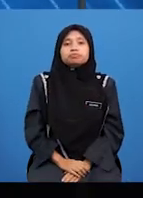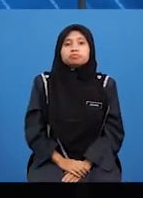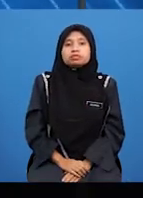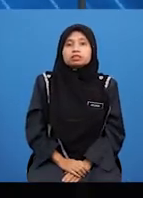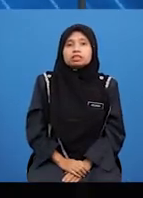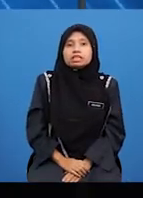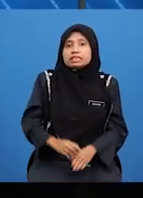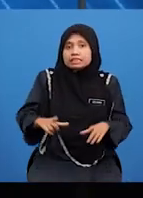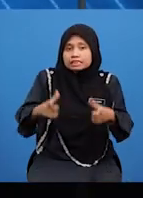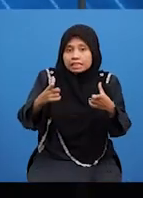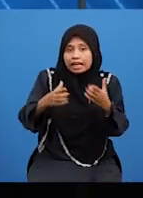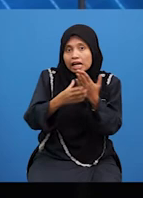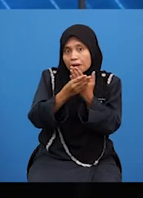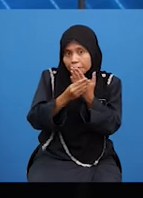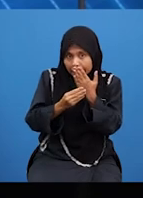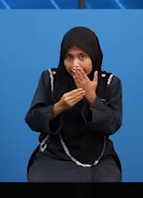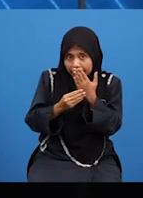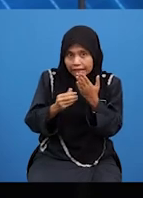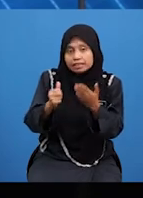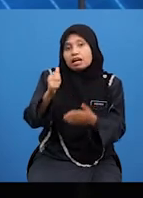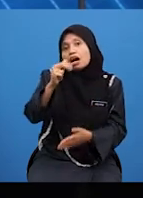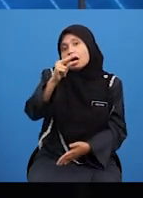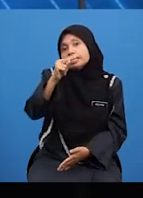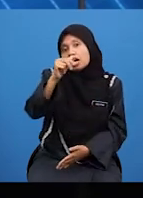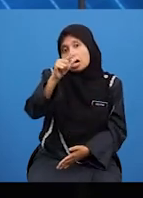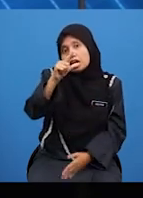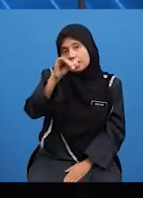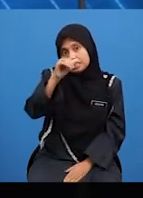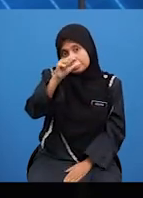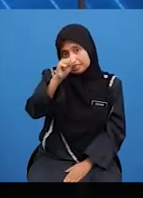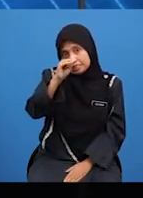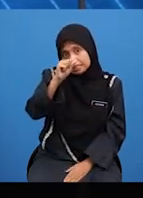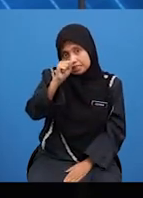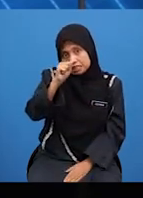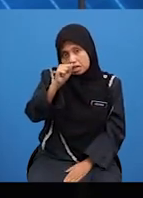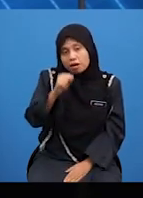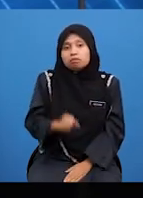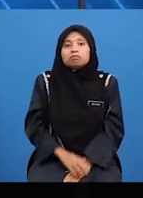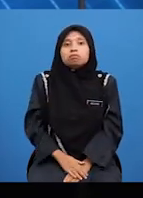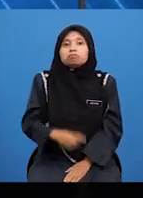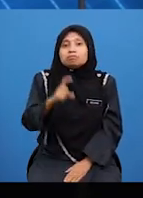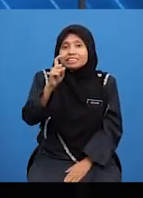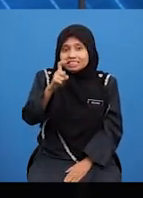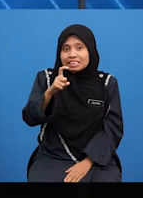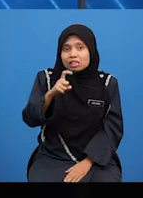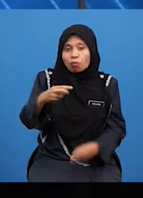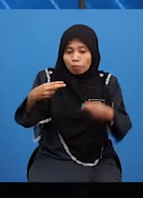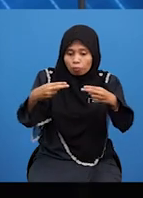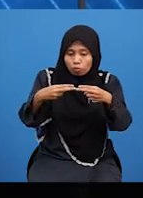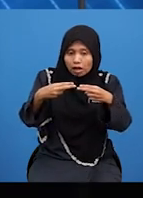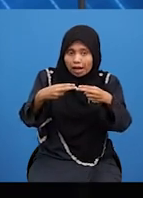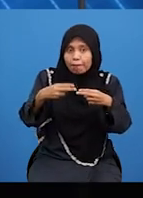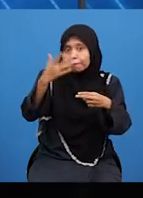Arif. Dan selain kemahiran menganalisis sifat objek, pelajar-pelajar di luar sana juga perlu mahir menghubungkan objek yang